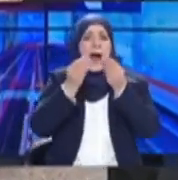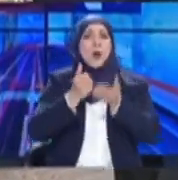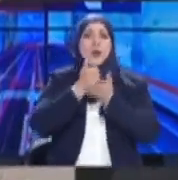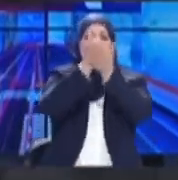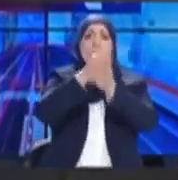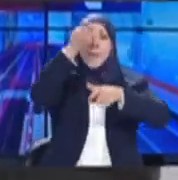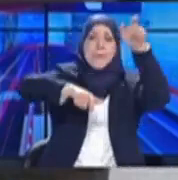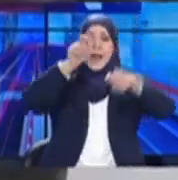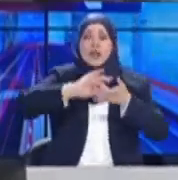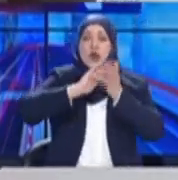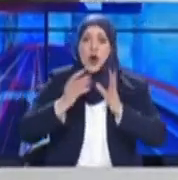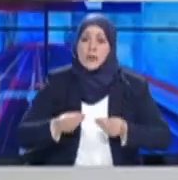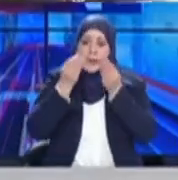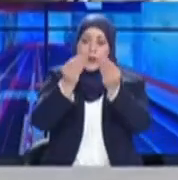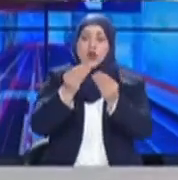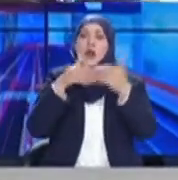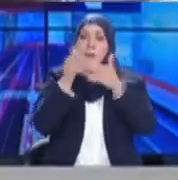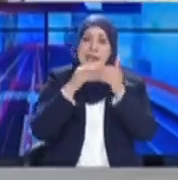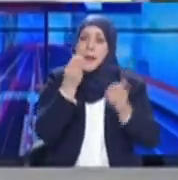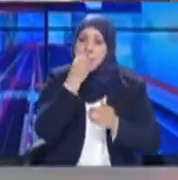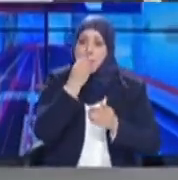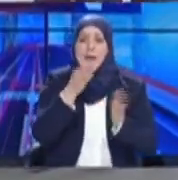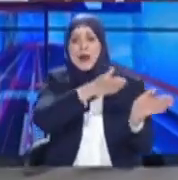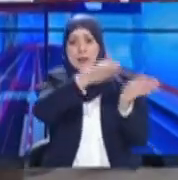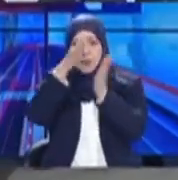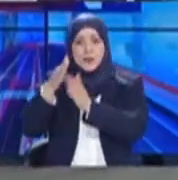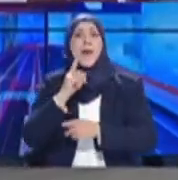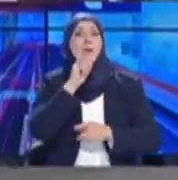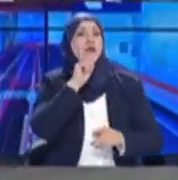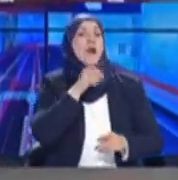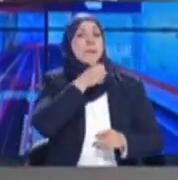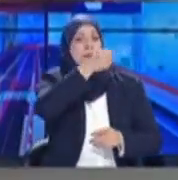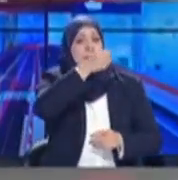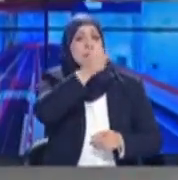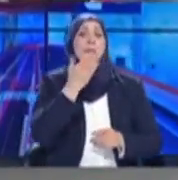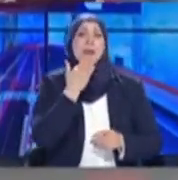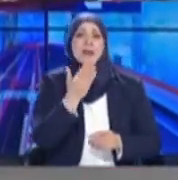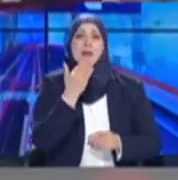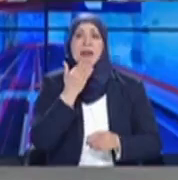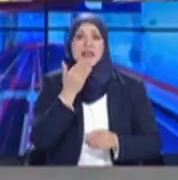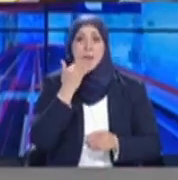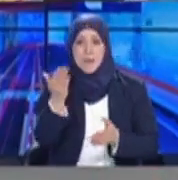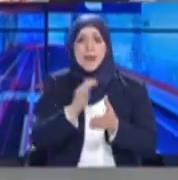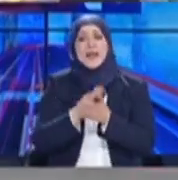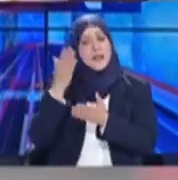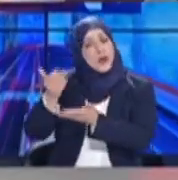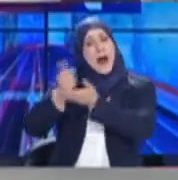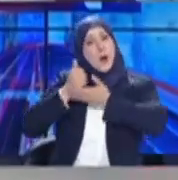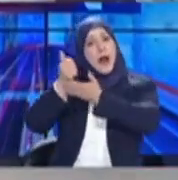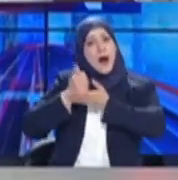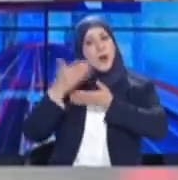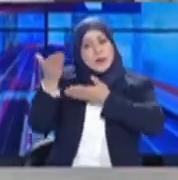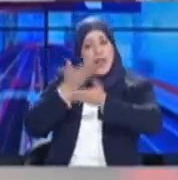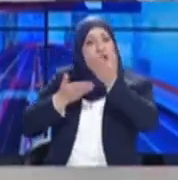شكرا على التدخل الكبير اللي كانت اه بشكل معناها بدون التنسيق يعطيكم الصحه على التعاون مع معنا خلتنا